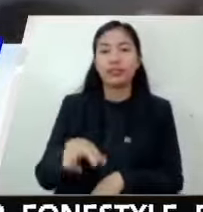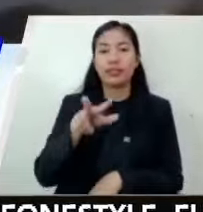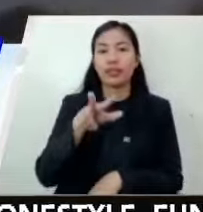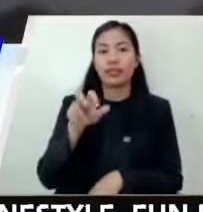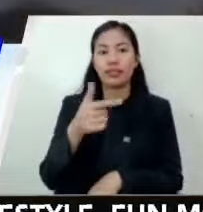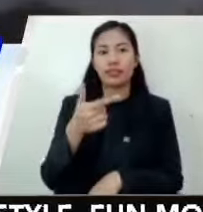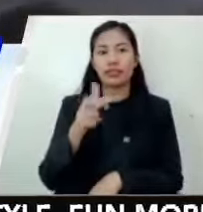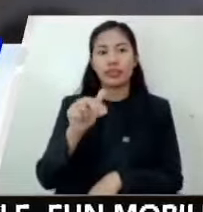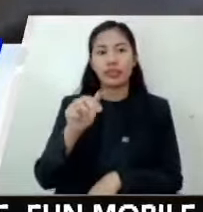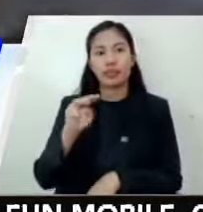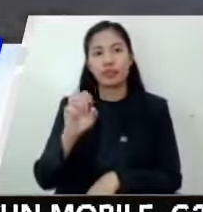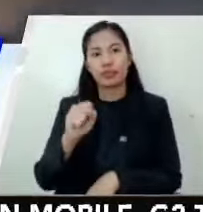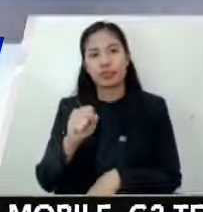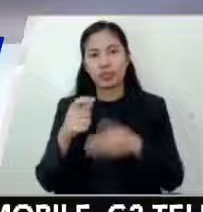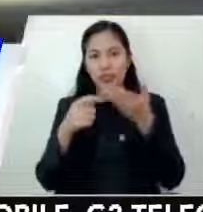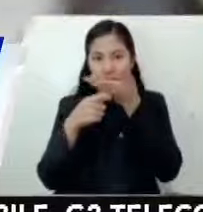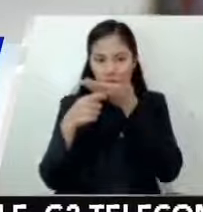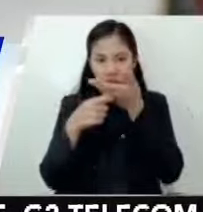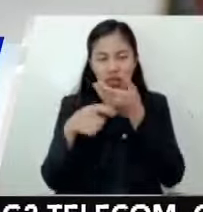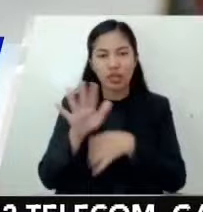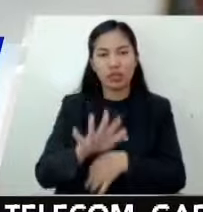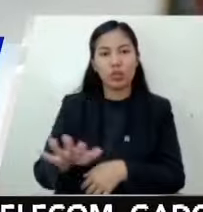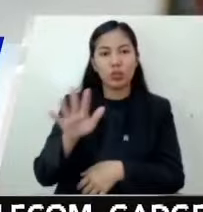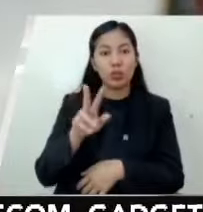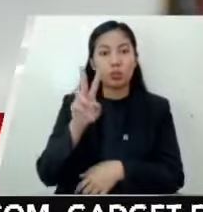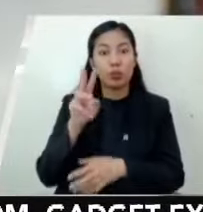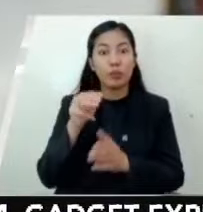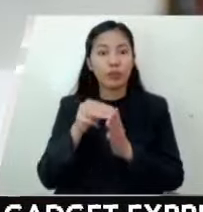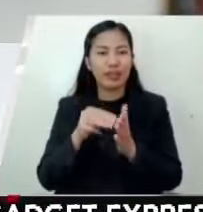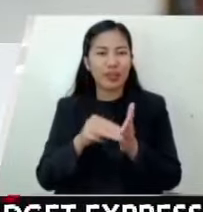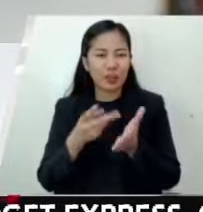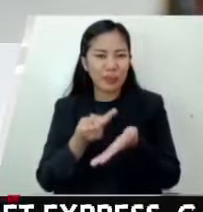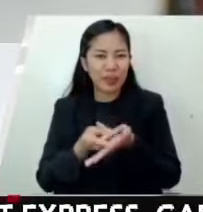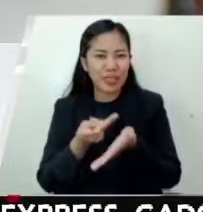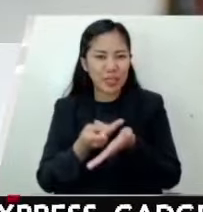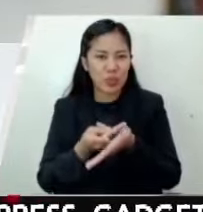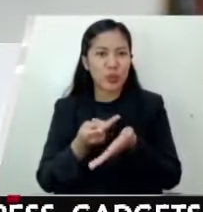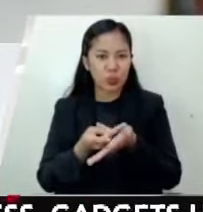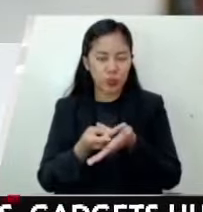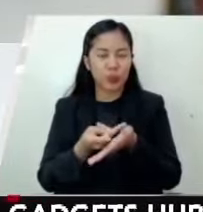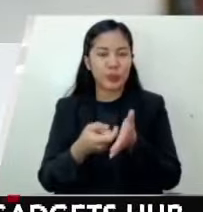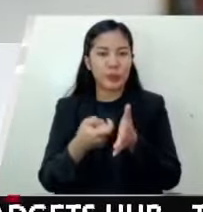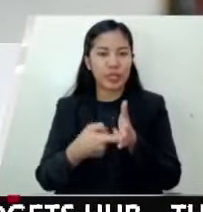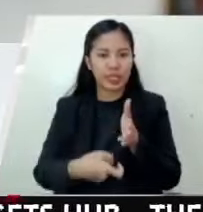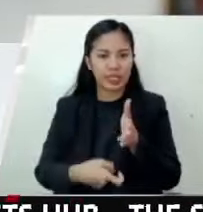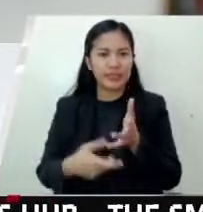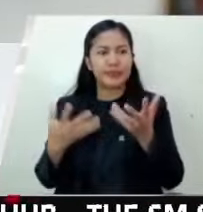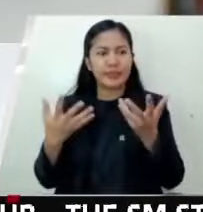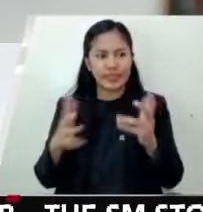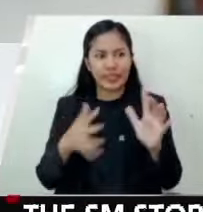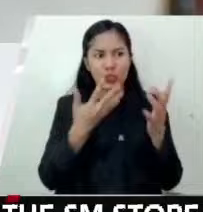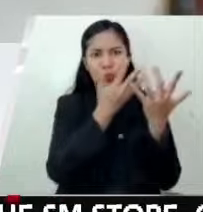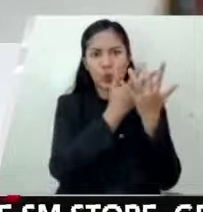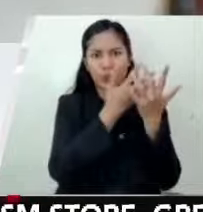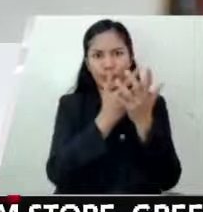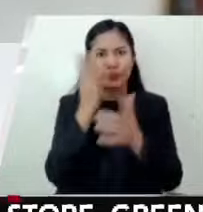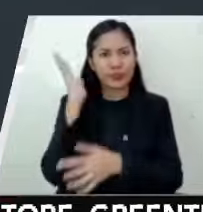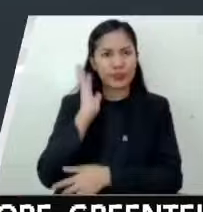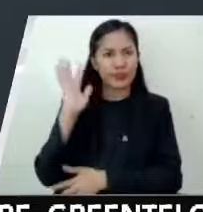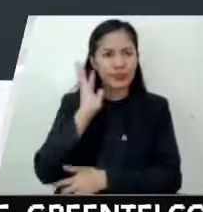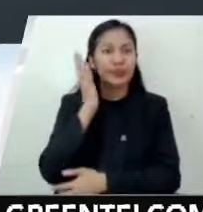mahigit 2 milyong piso ang halaga. Ayon sa NPD, dati nang nakulong ang suspect dahil din sa kasong may kinalaman sa